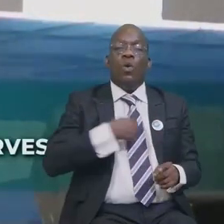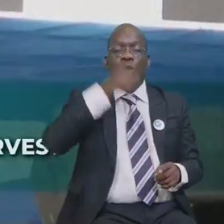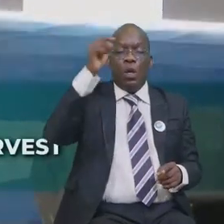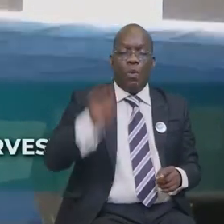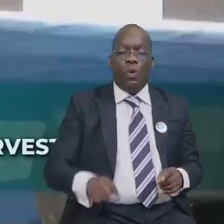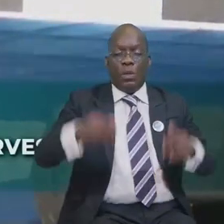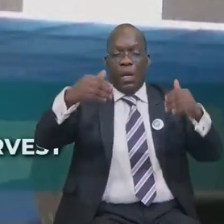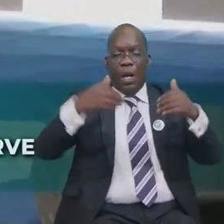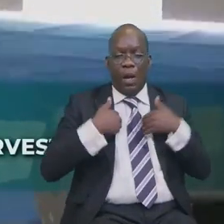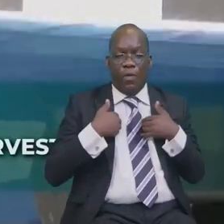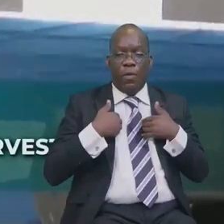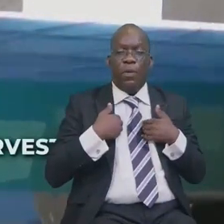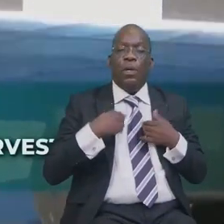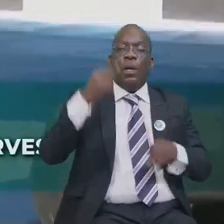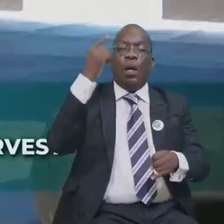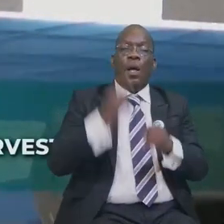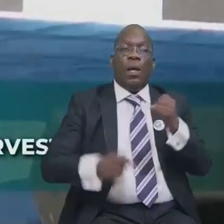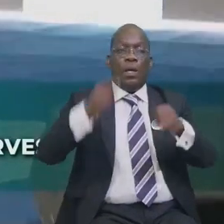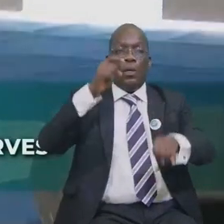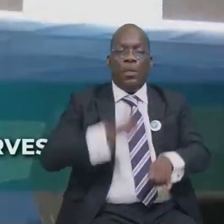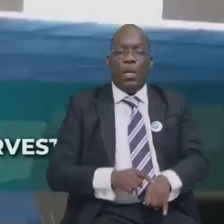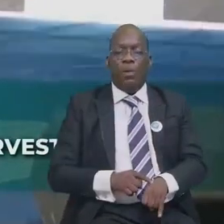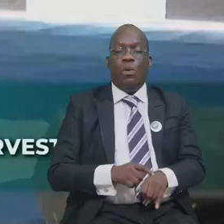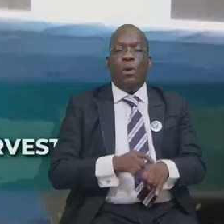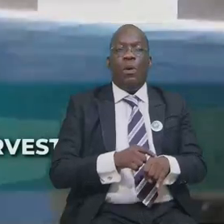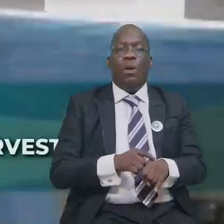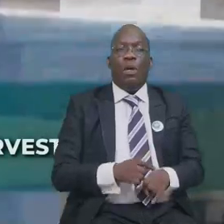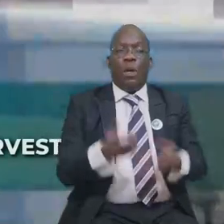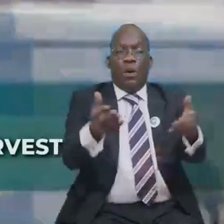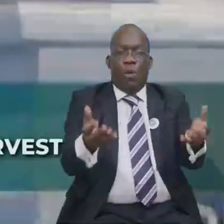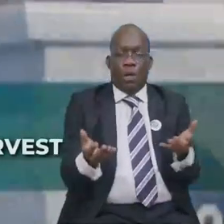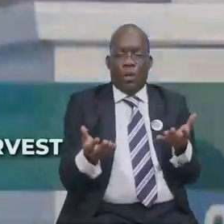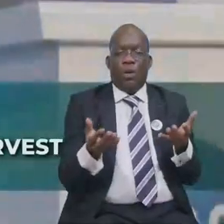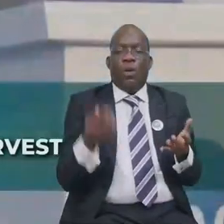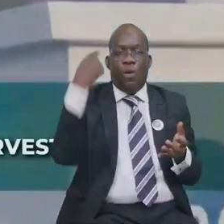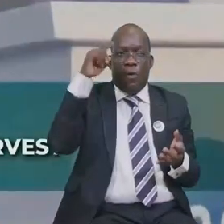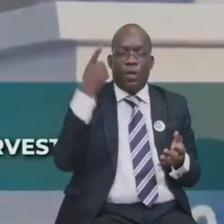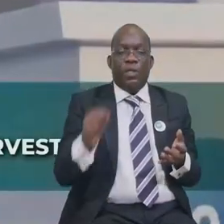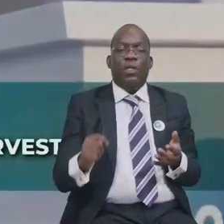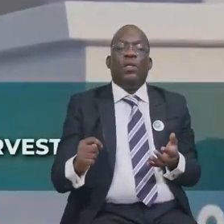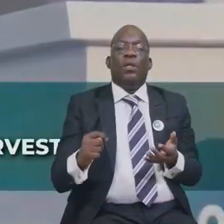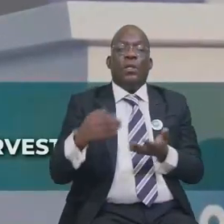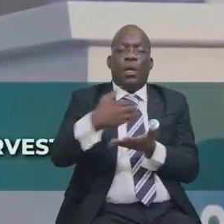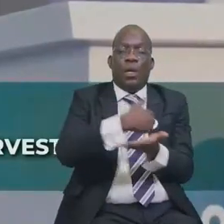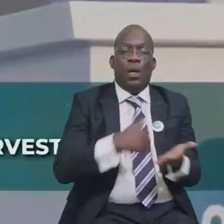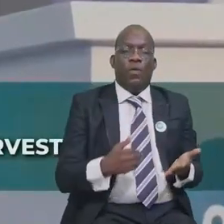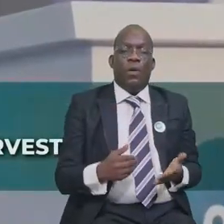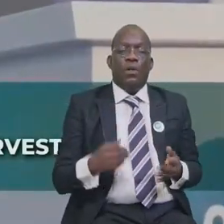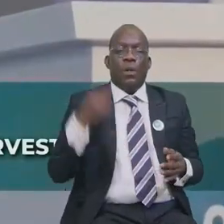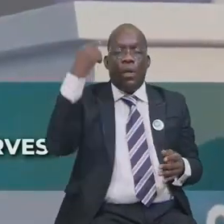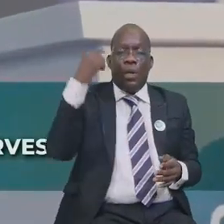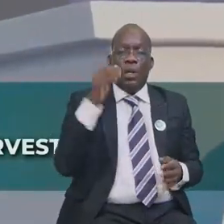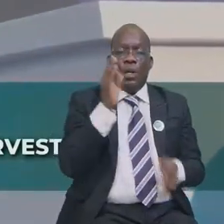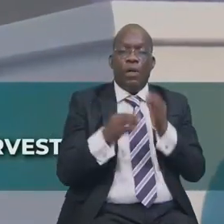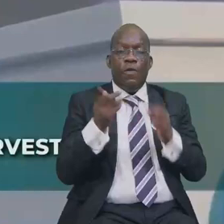la passion de la fin des temps pour la moisson. Si le monde devient